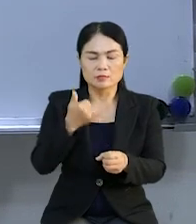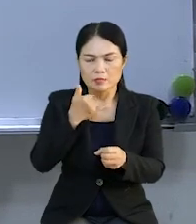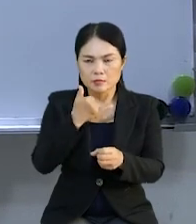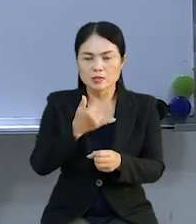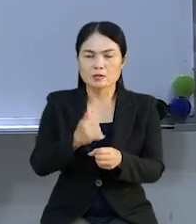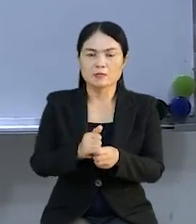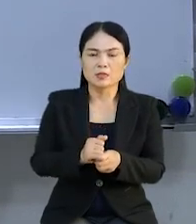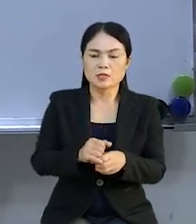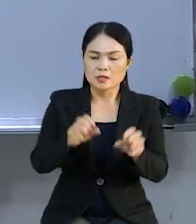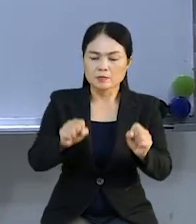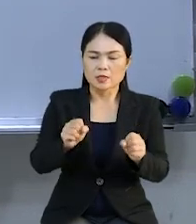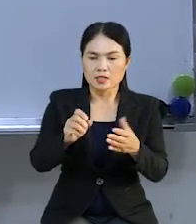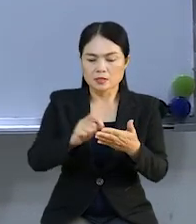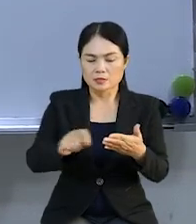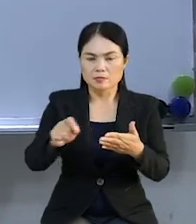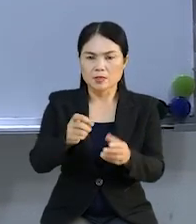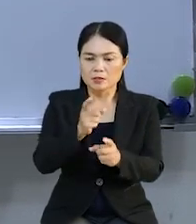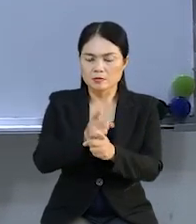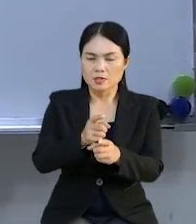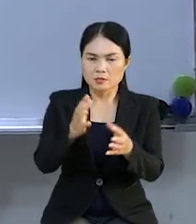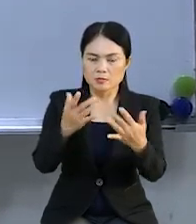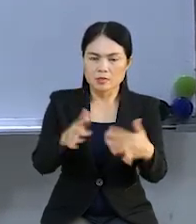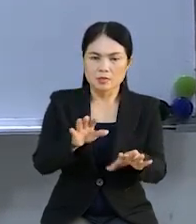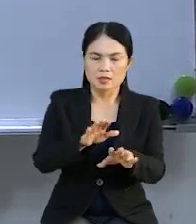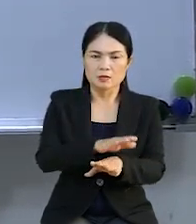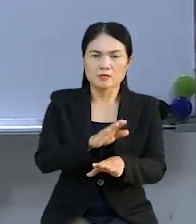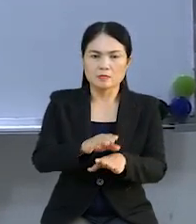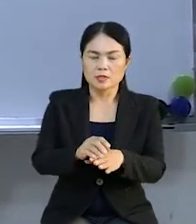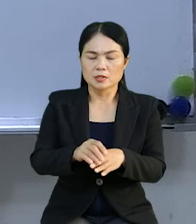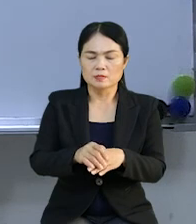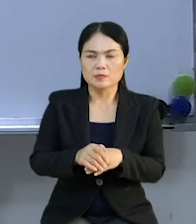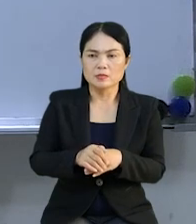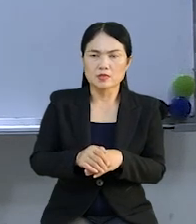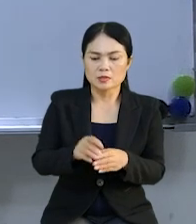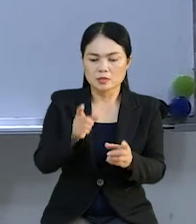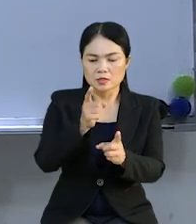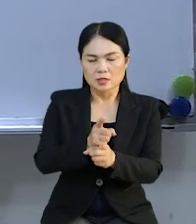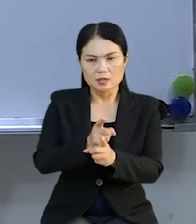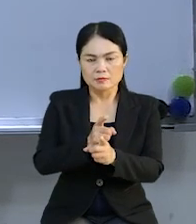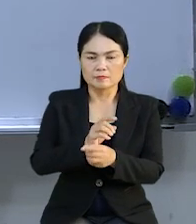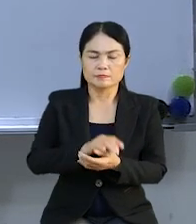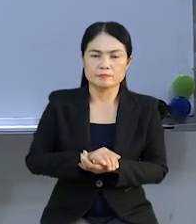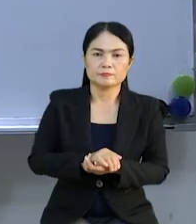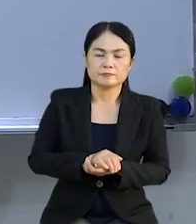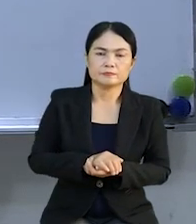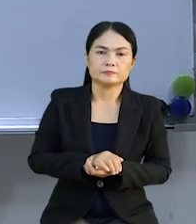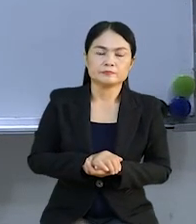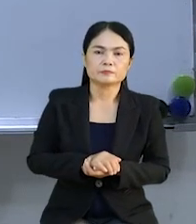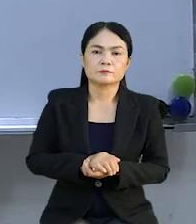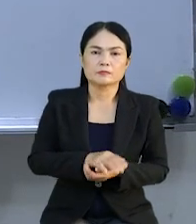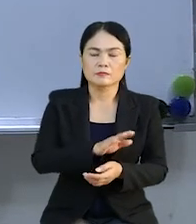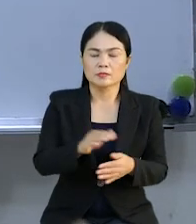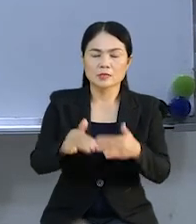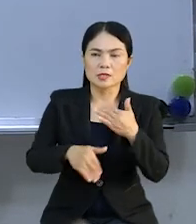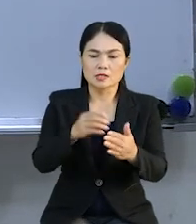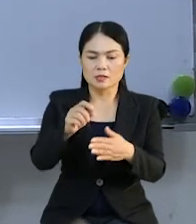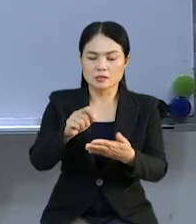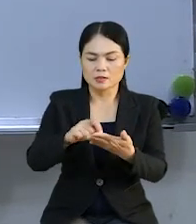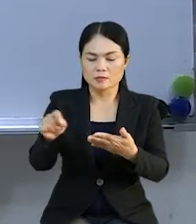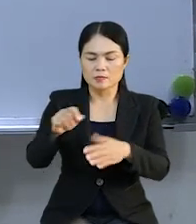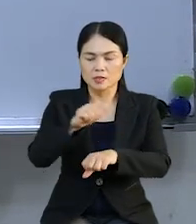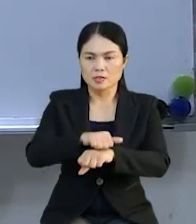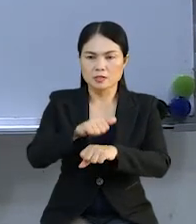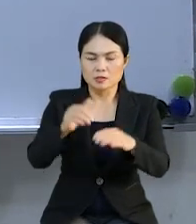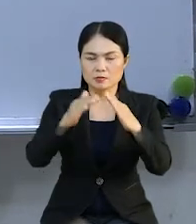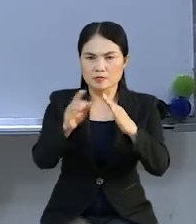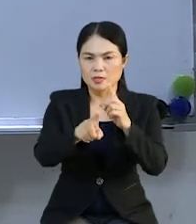วจบานได้ไล่ได้ก้นดัดเทวบานตรำตรายหายก้นกุศลญาตรายบานตาแล้วมันตัวปีกับนายกิจการเตะ